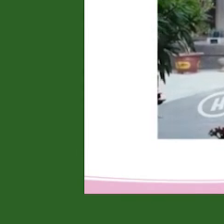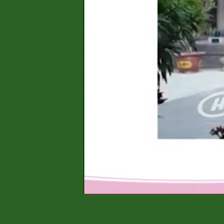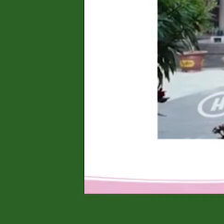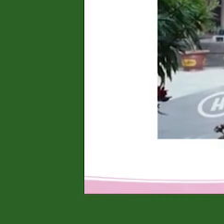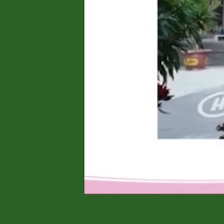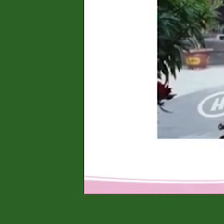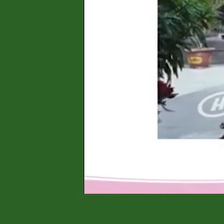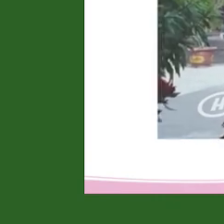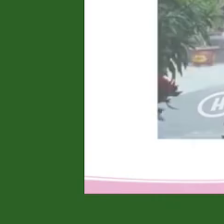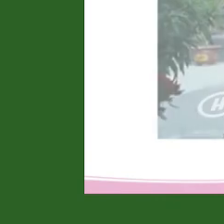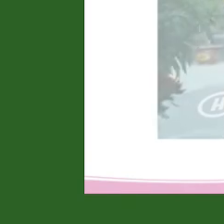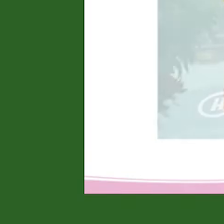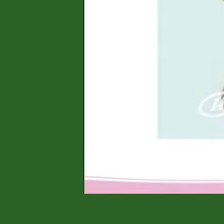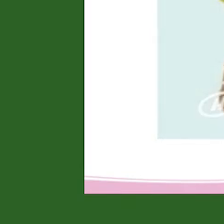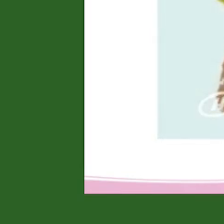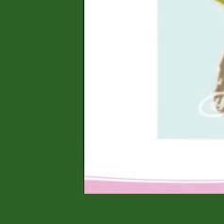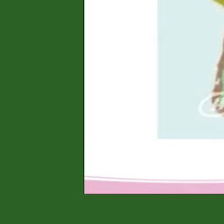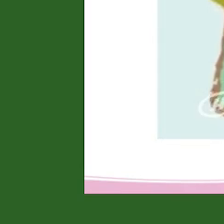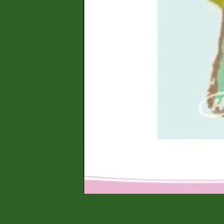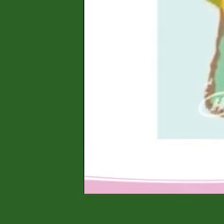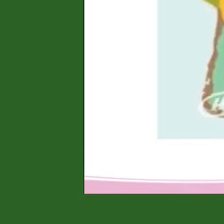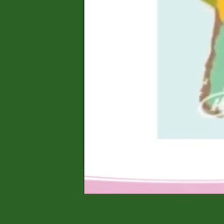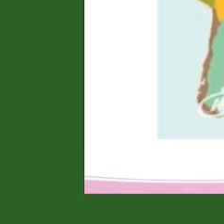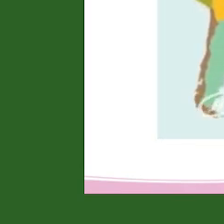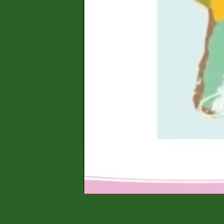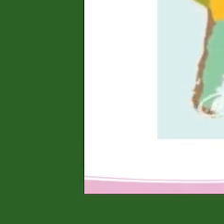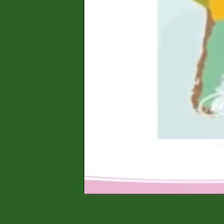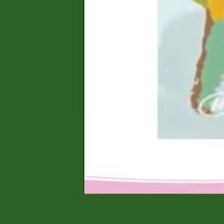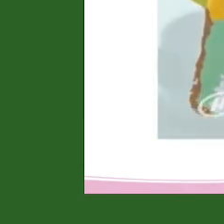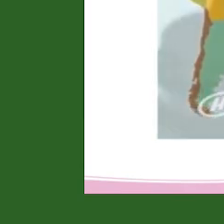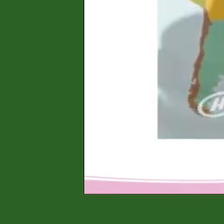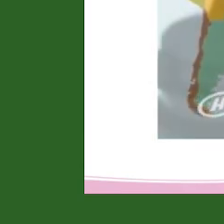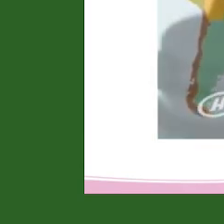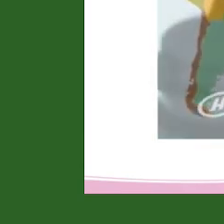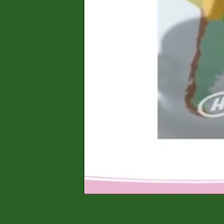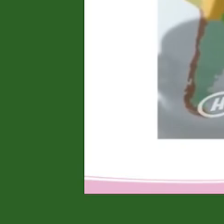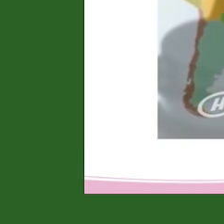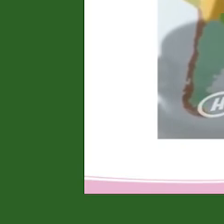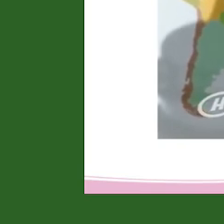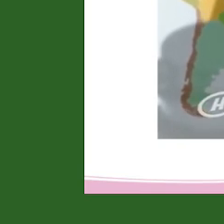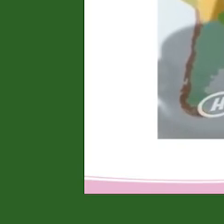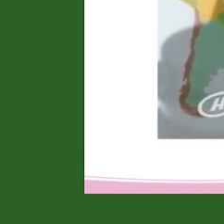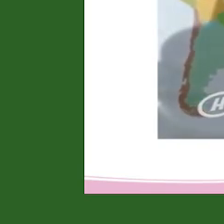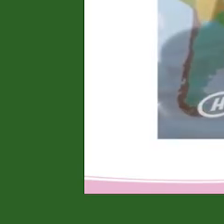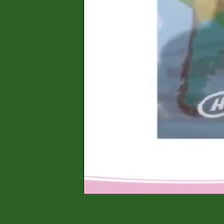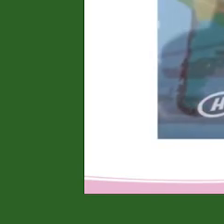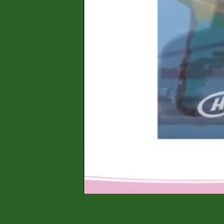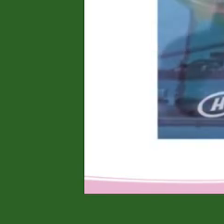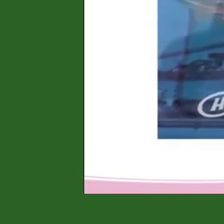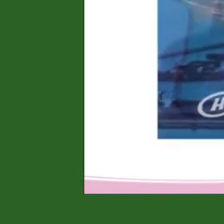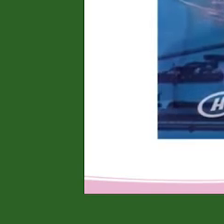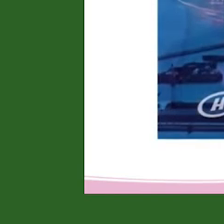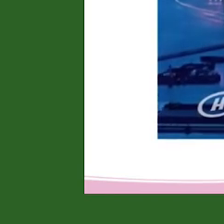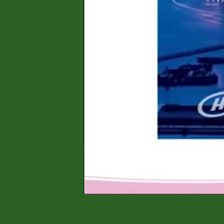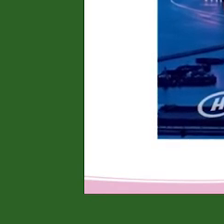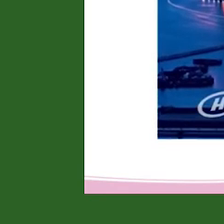революции 1949 года государство делилось на 5 часовых поясов. Но руководство страны решило, что это неудобно, и во всей стране